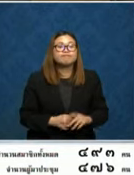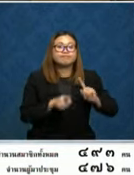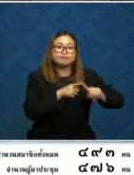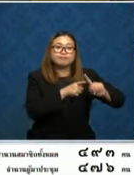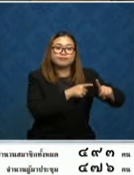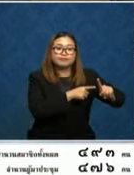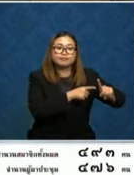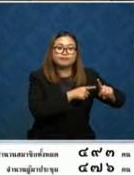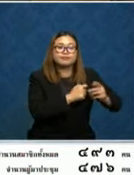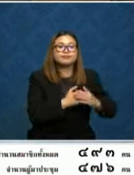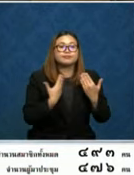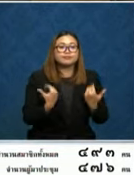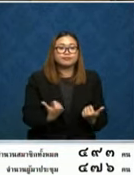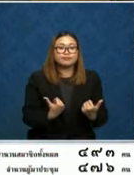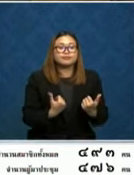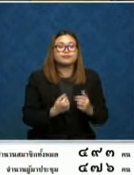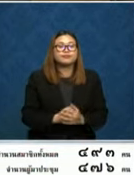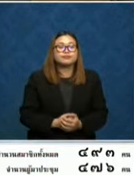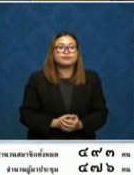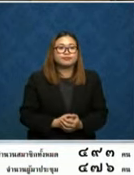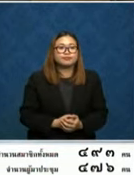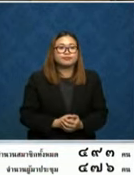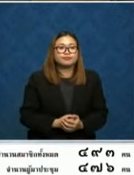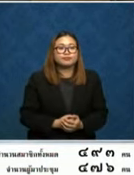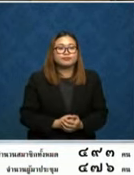างๆที่เกิดขึ้นในขณะนี้นะครับว่